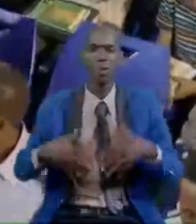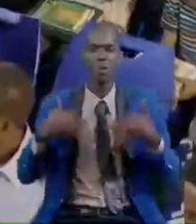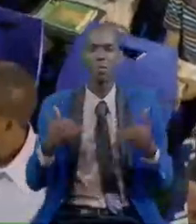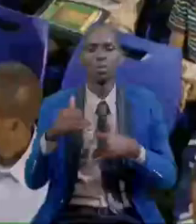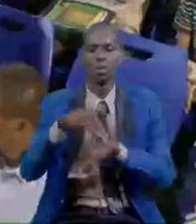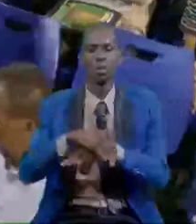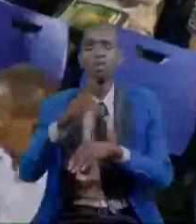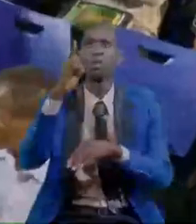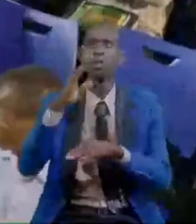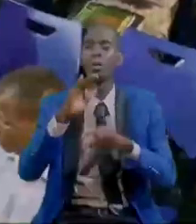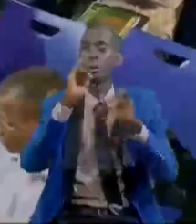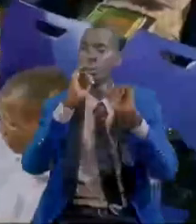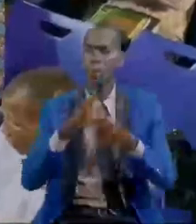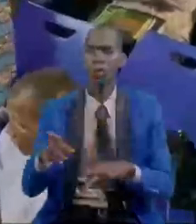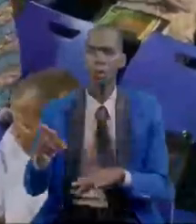Dieu vous bénisse.